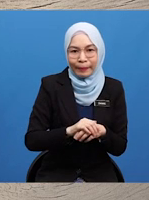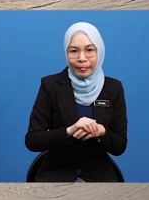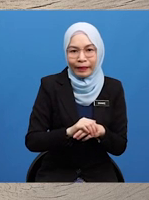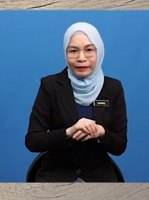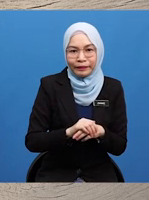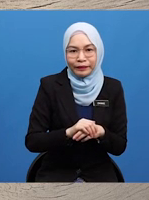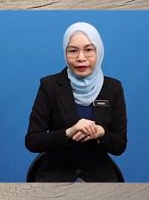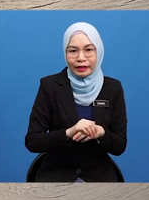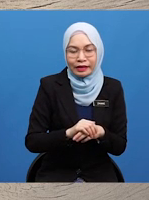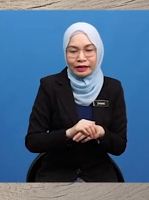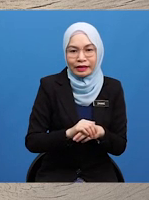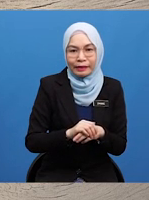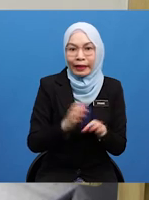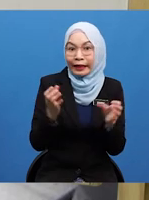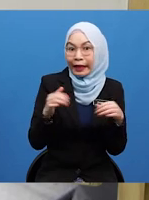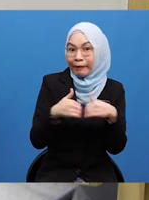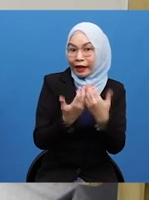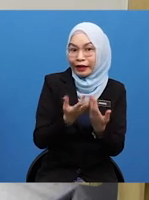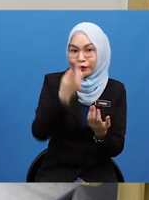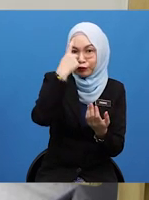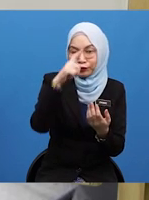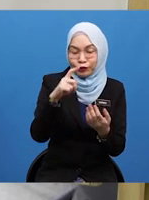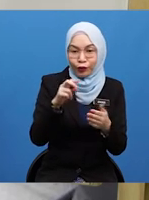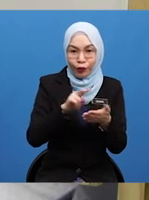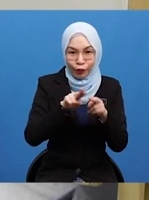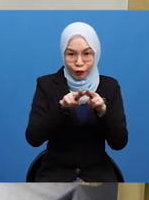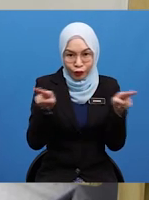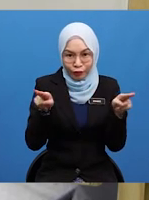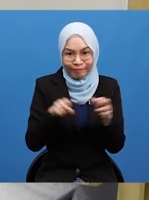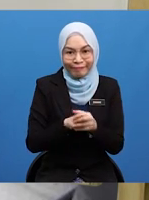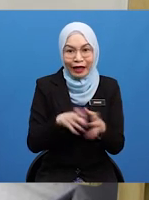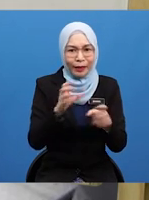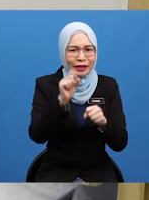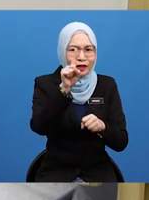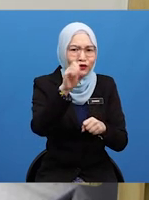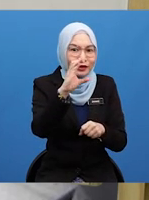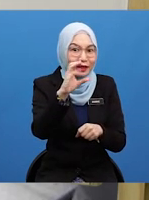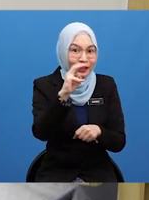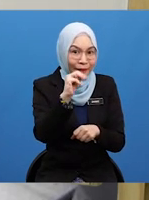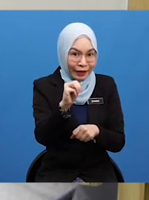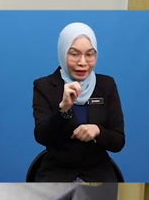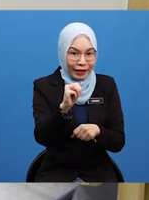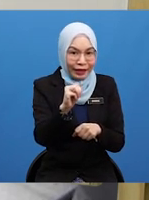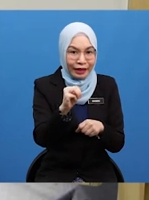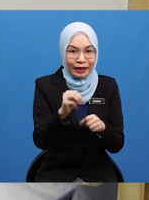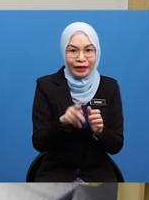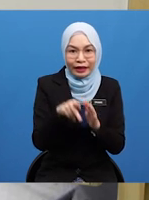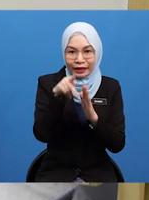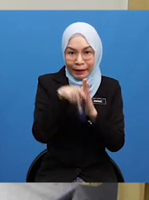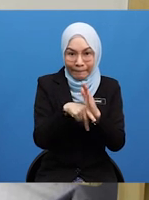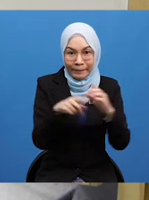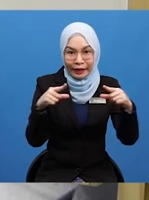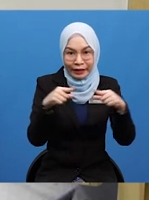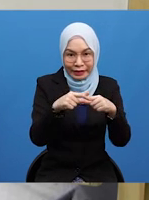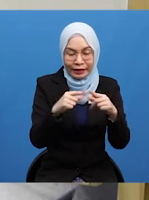luas sesuatu permukaan. Cuba murid-murid lihat, cikgu mempunyai satu kad